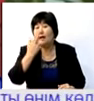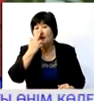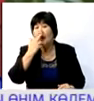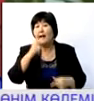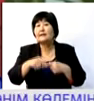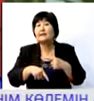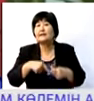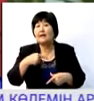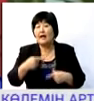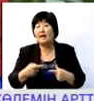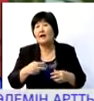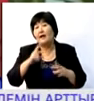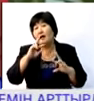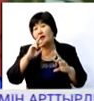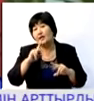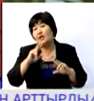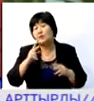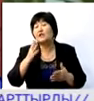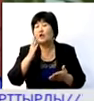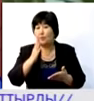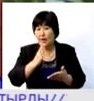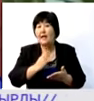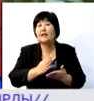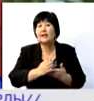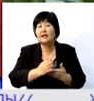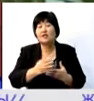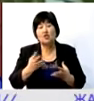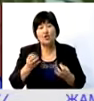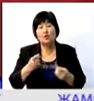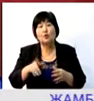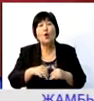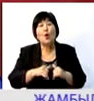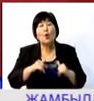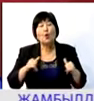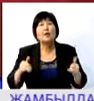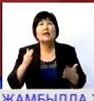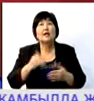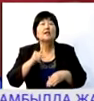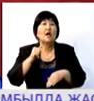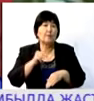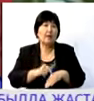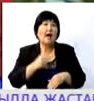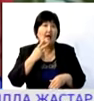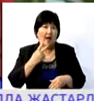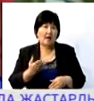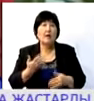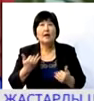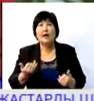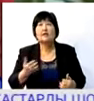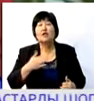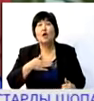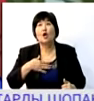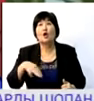дағдысындағы кемшіліктердің бар екенін және оның көбейіп келе жатқандығын байқаймын. Қазіргі